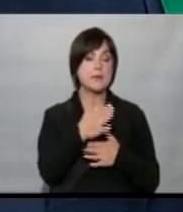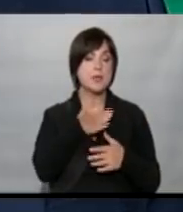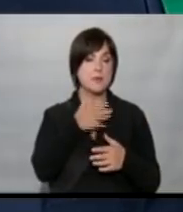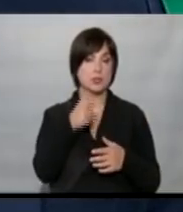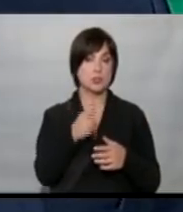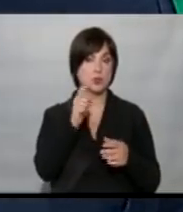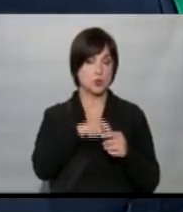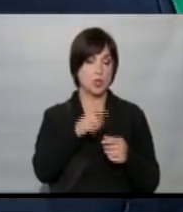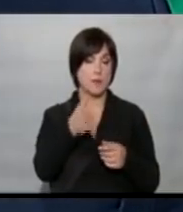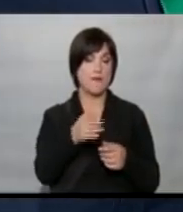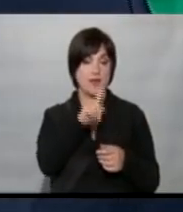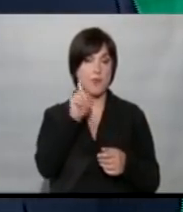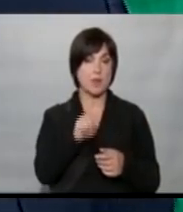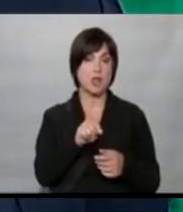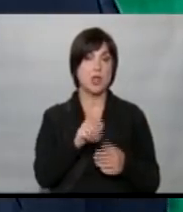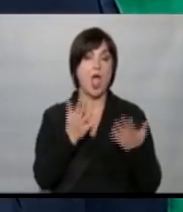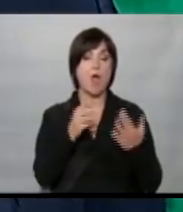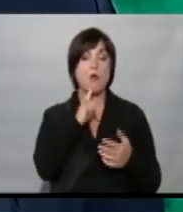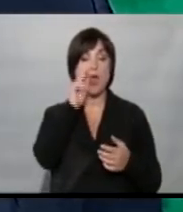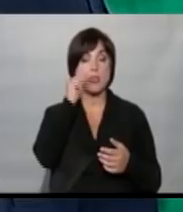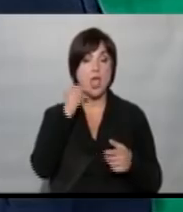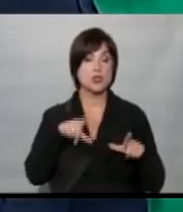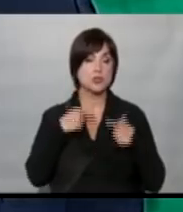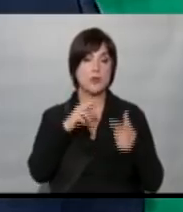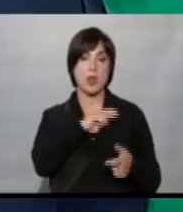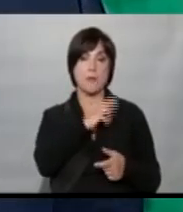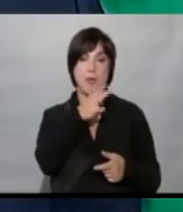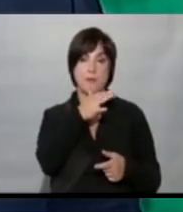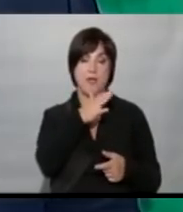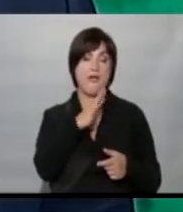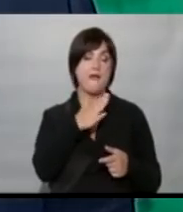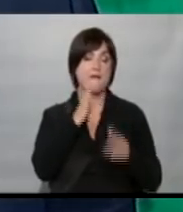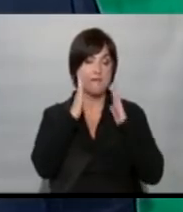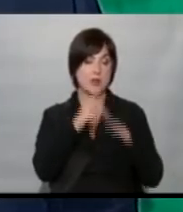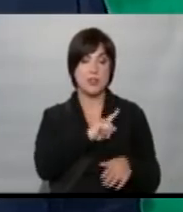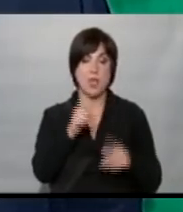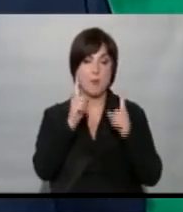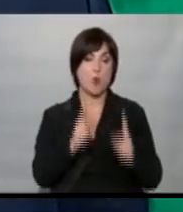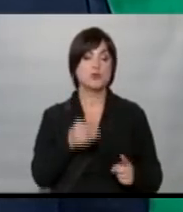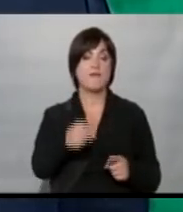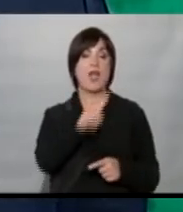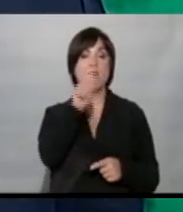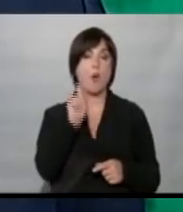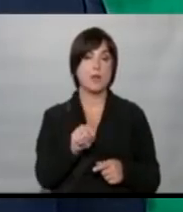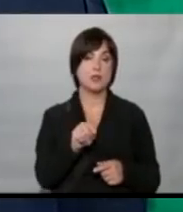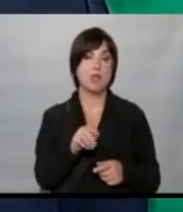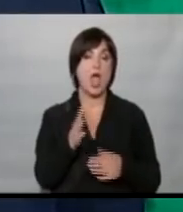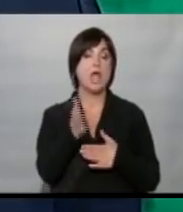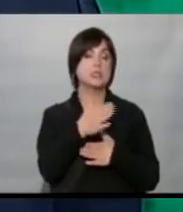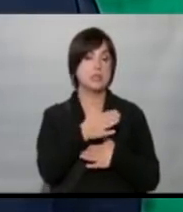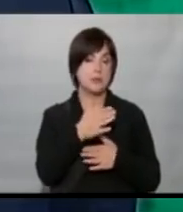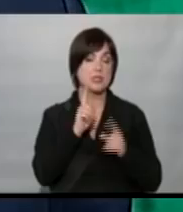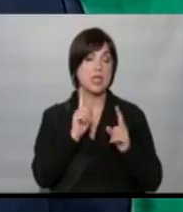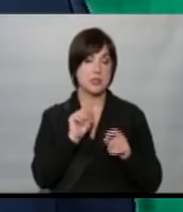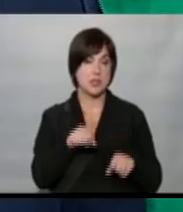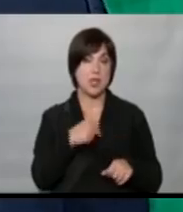такви, навистина има такви прашања. Ама кој народ живее во Република Македонија, верувајте ми, не постои такво прашање. Нема. А за рибите, да, ние